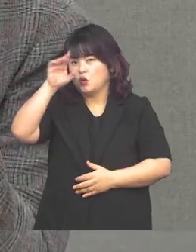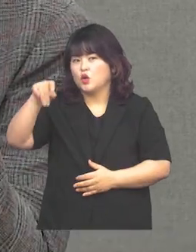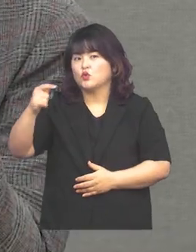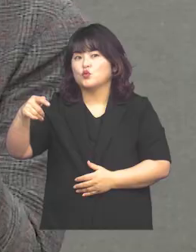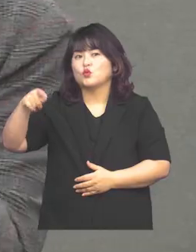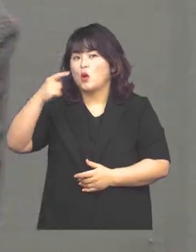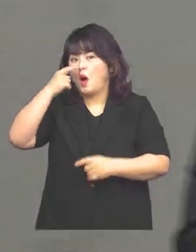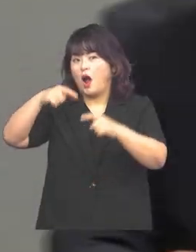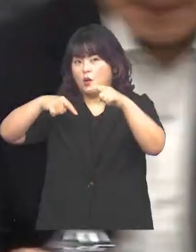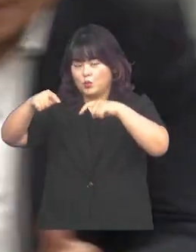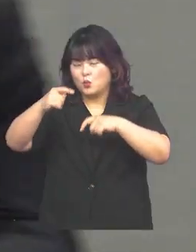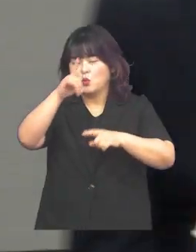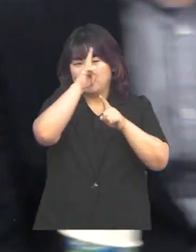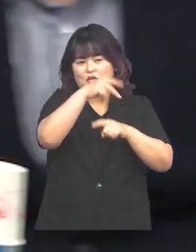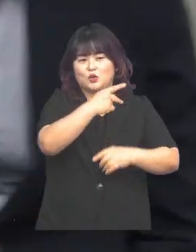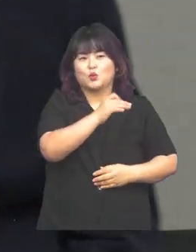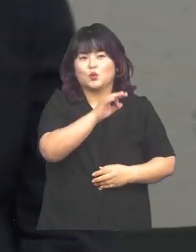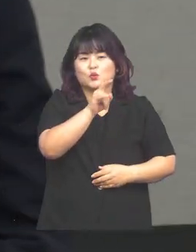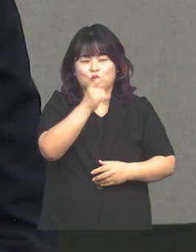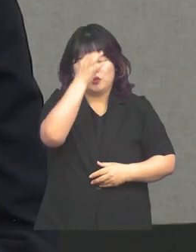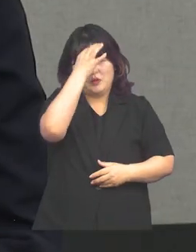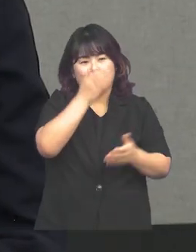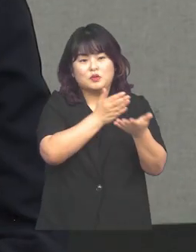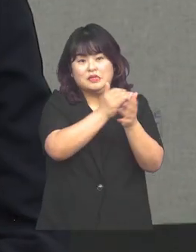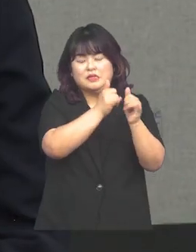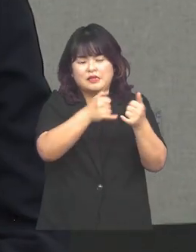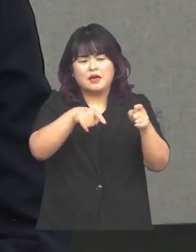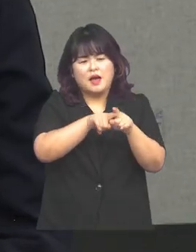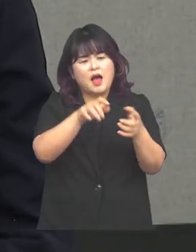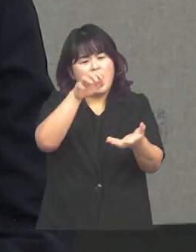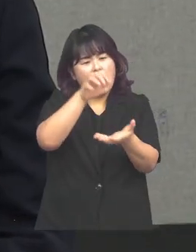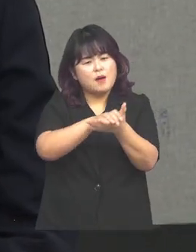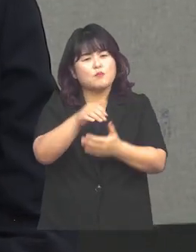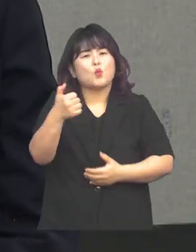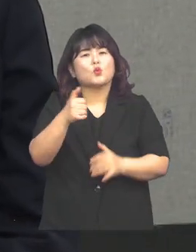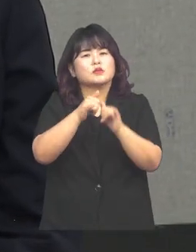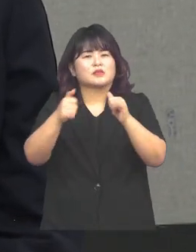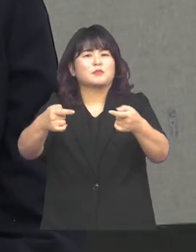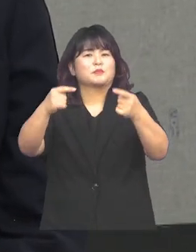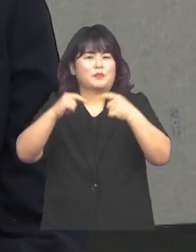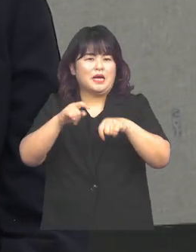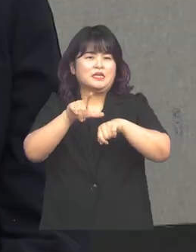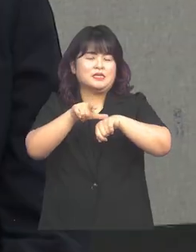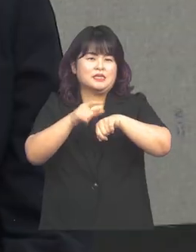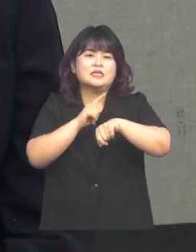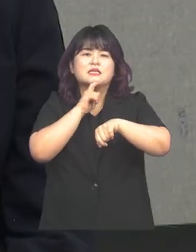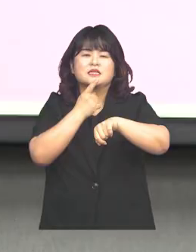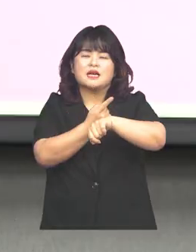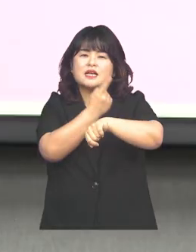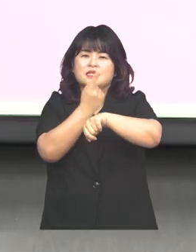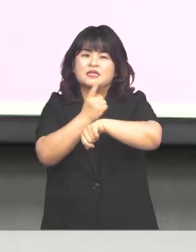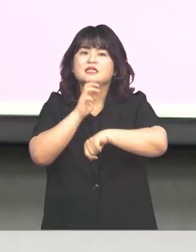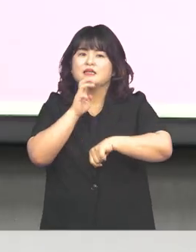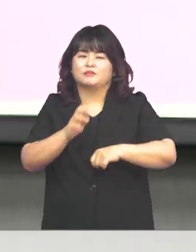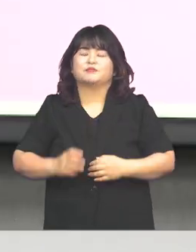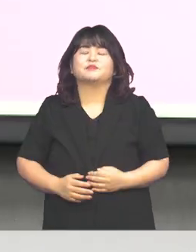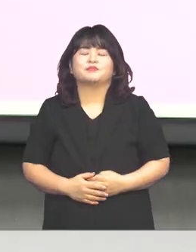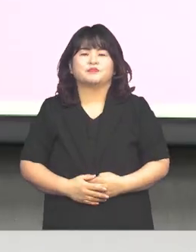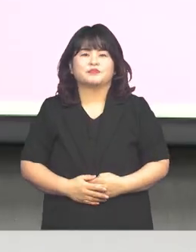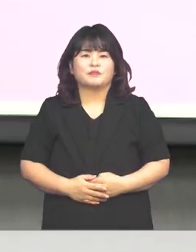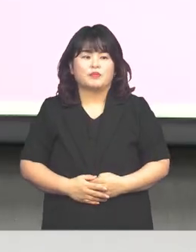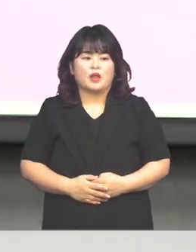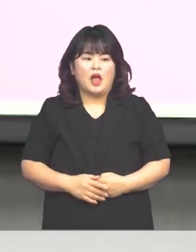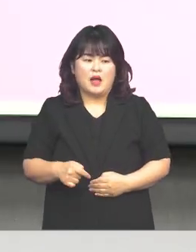이동국 전력강화 실장, 서포터즈 회원 약 50여 명이 참석해 2시간 30분 동안 진행됐습니다. 모두